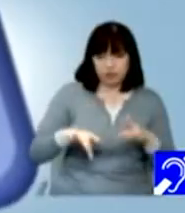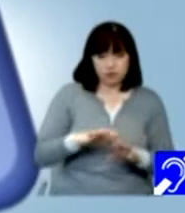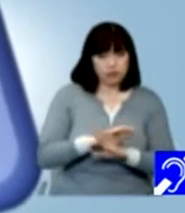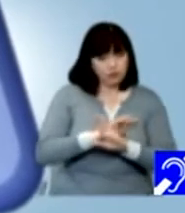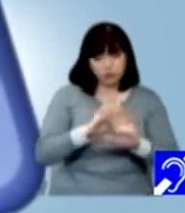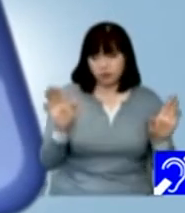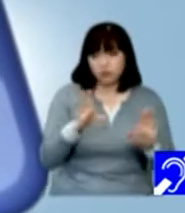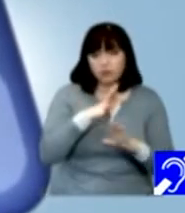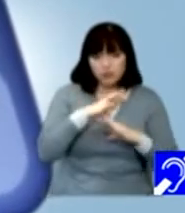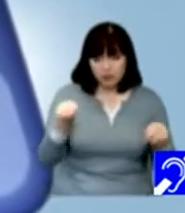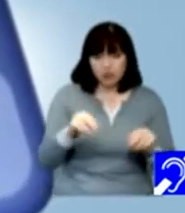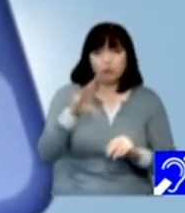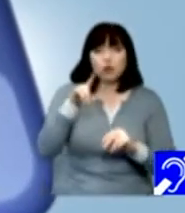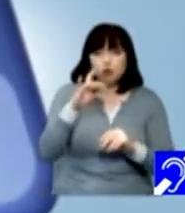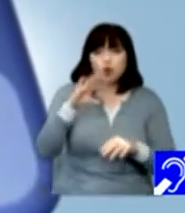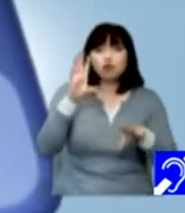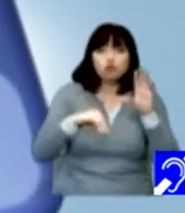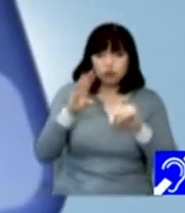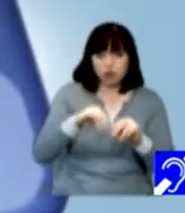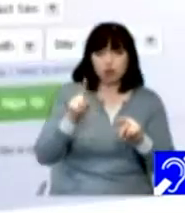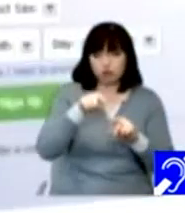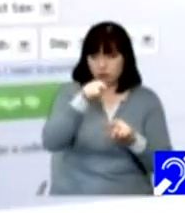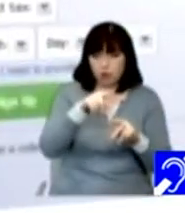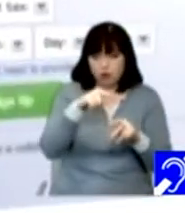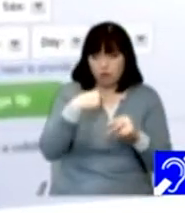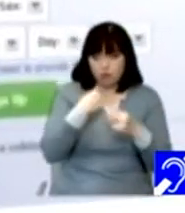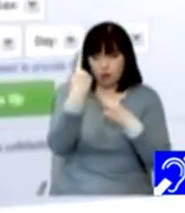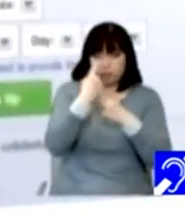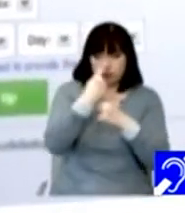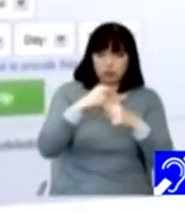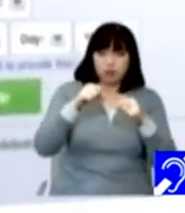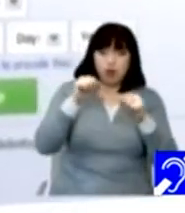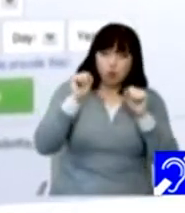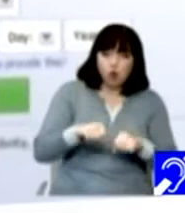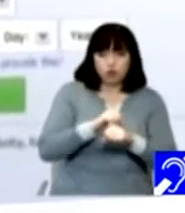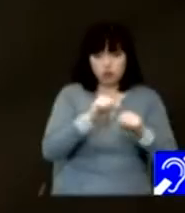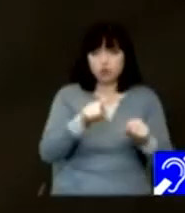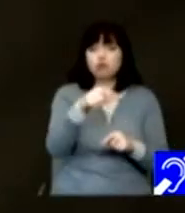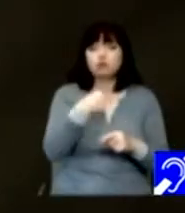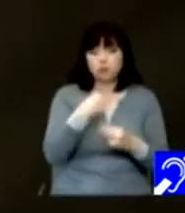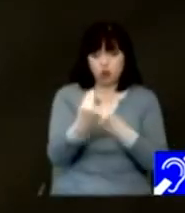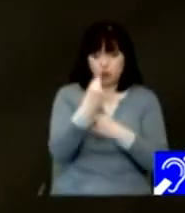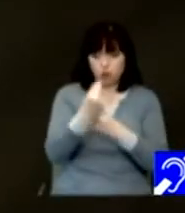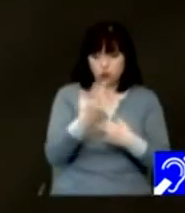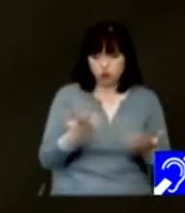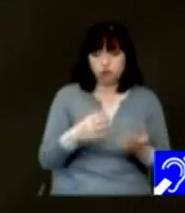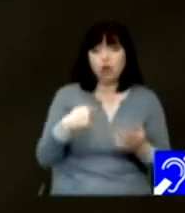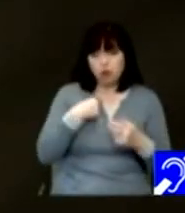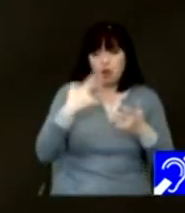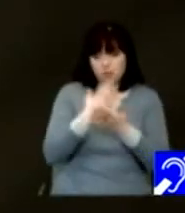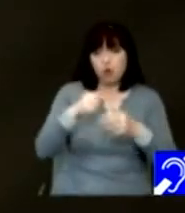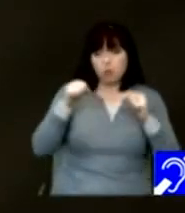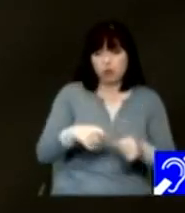de socializare pe care îl consideră un act de cenzură ce încalcă principiul liberei circulații a informației. Ministerul Rus